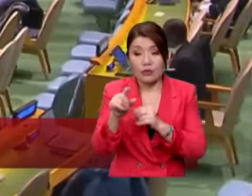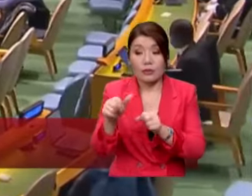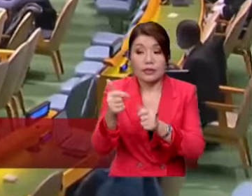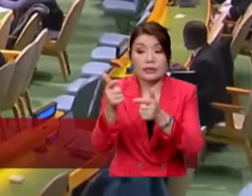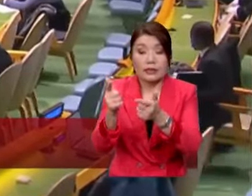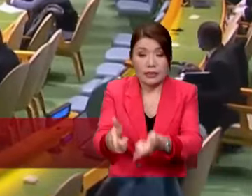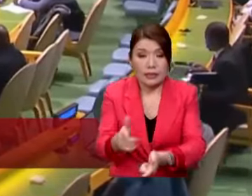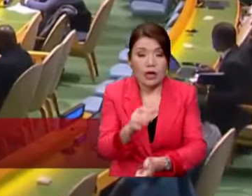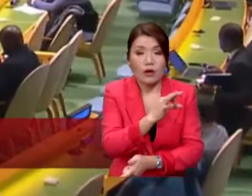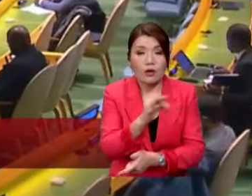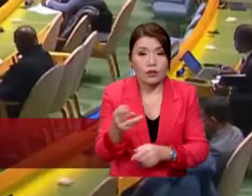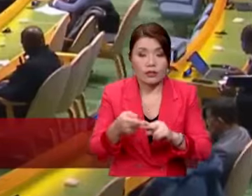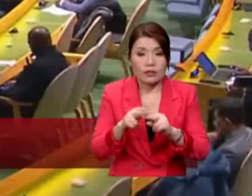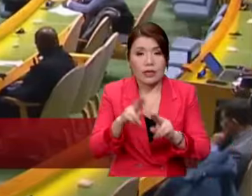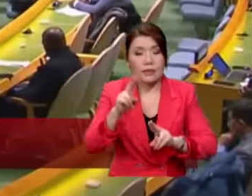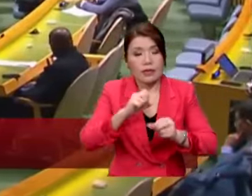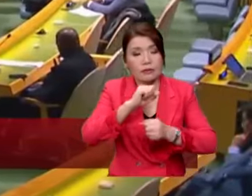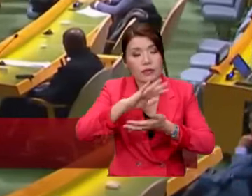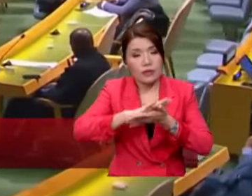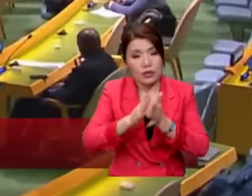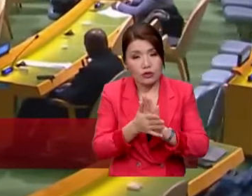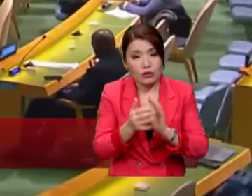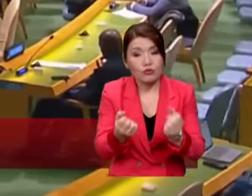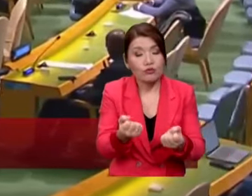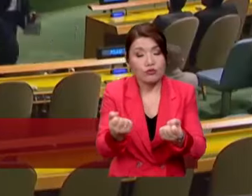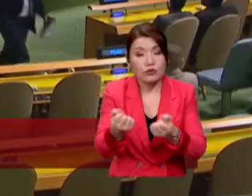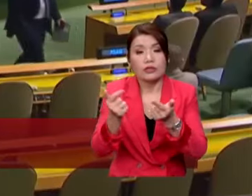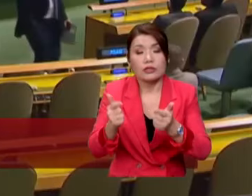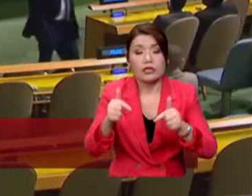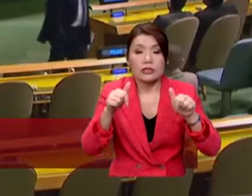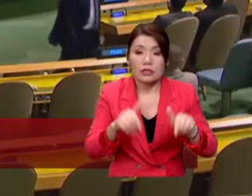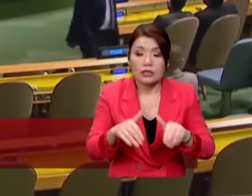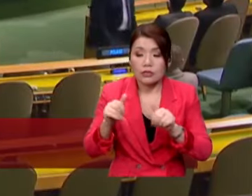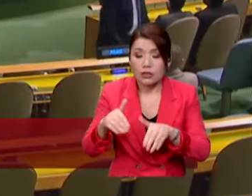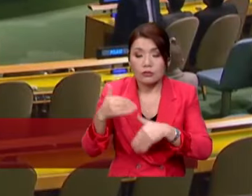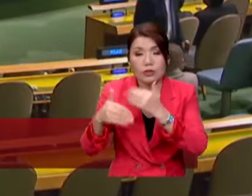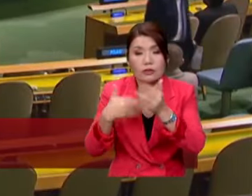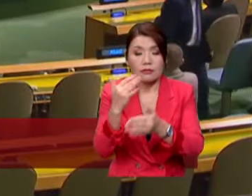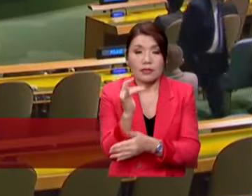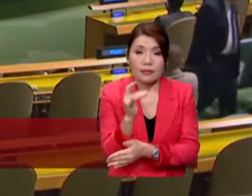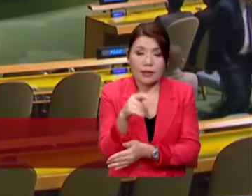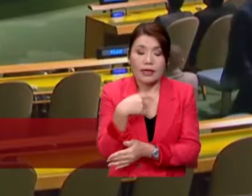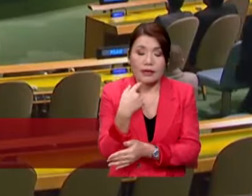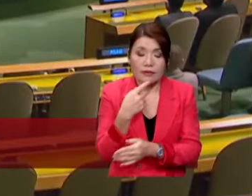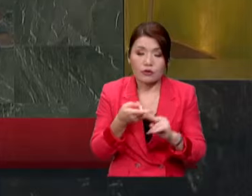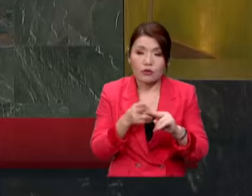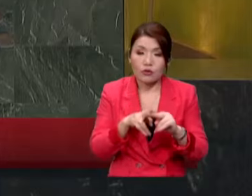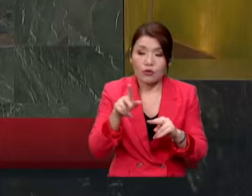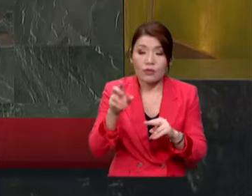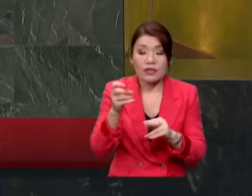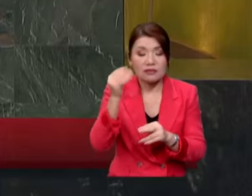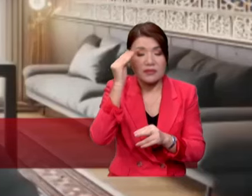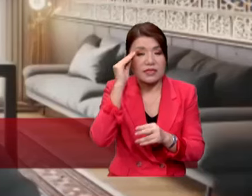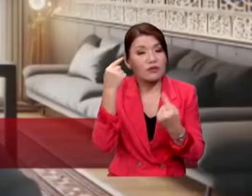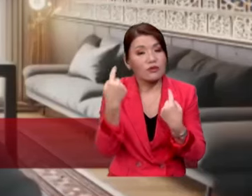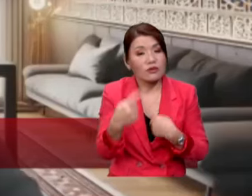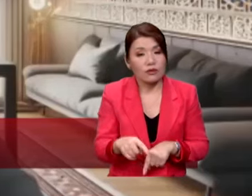қолдағанда Біріккен Ұлттар ұйымының дағдарыстық кезеңде беделін ықтап, шешім қабылдау ықпалын арттырар ретті саясаттанушылар. Бірақ батыстың пікірі